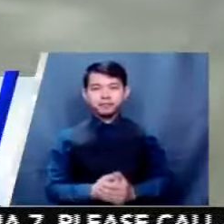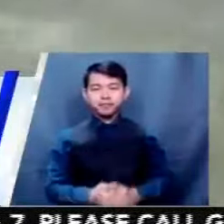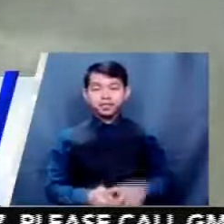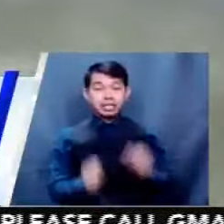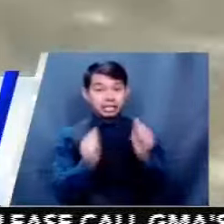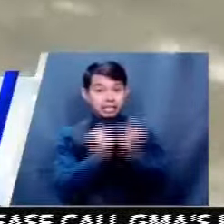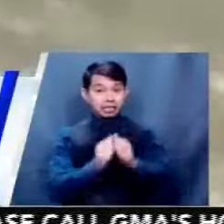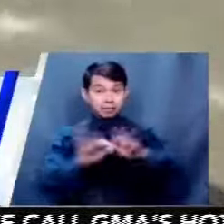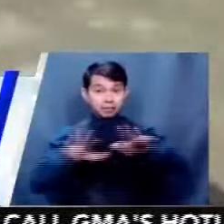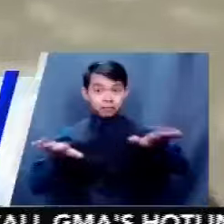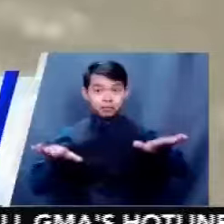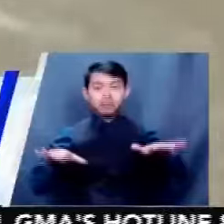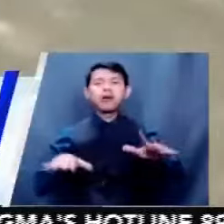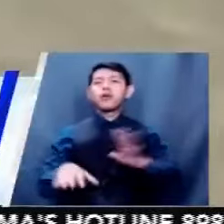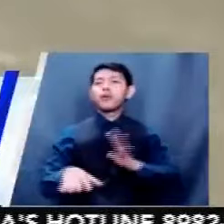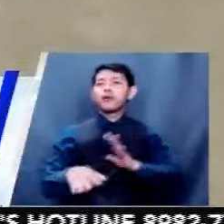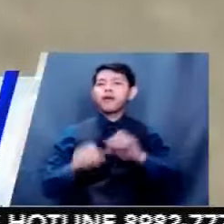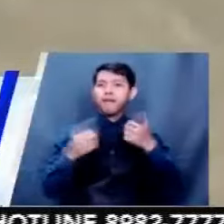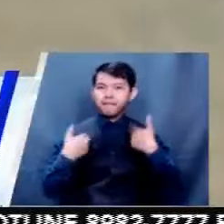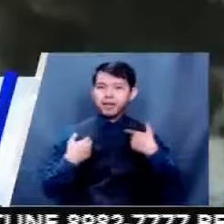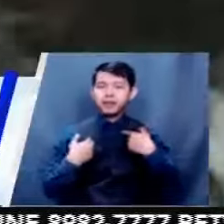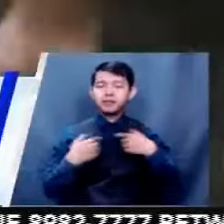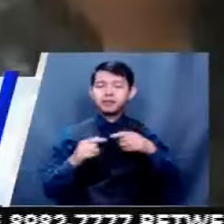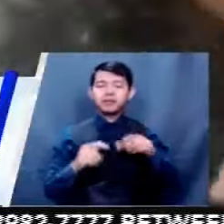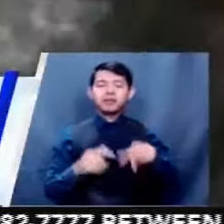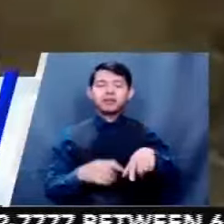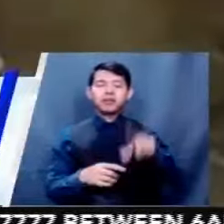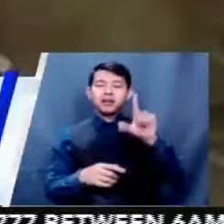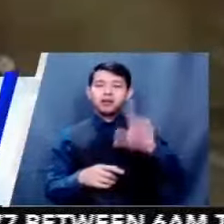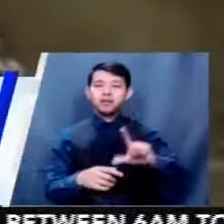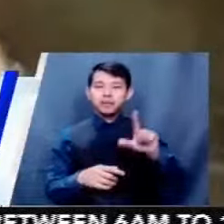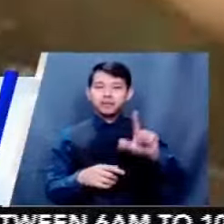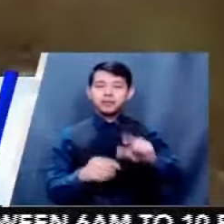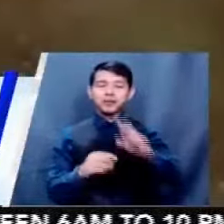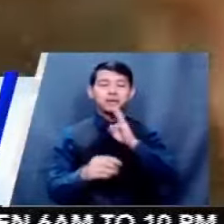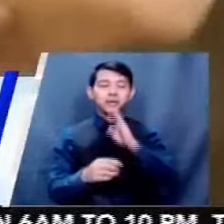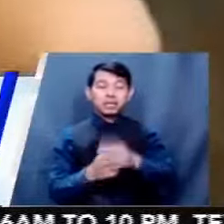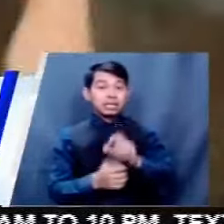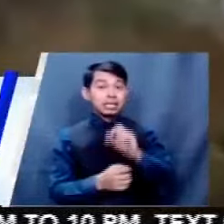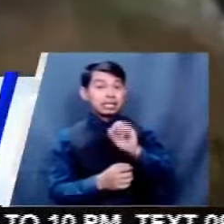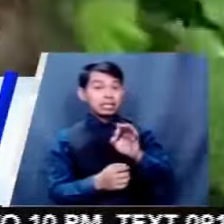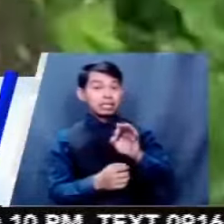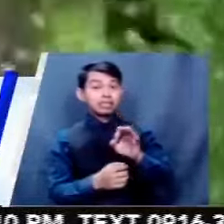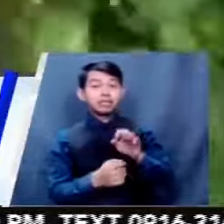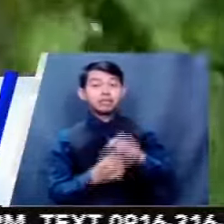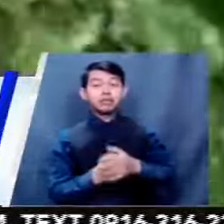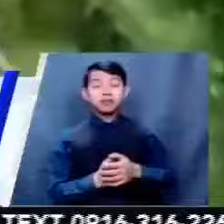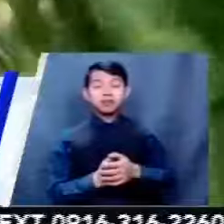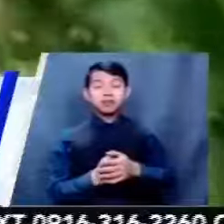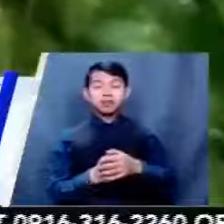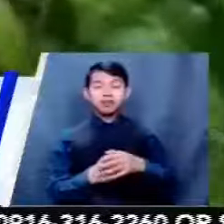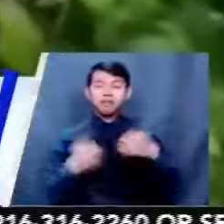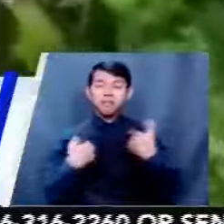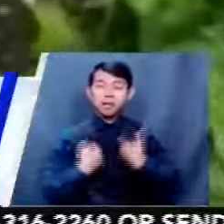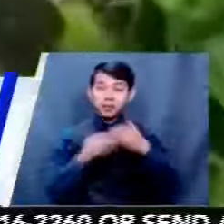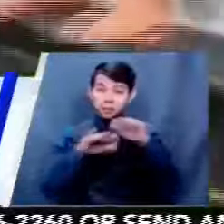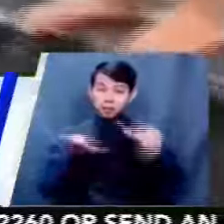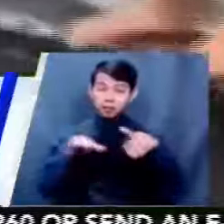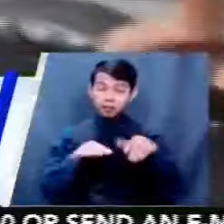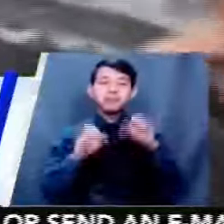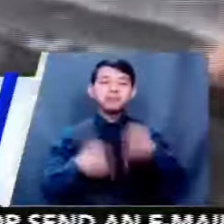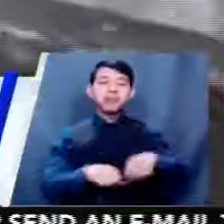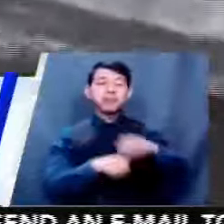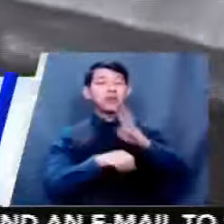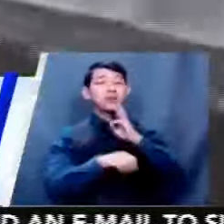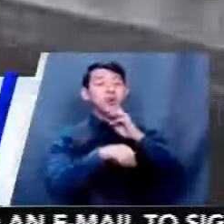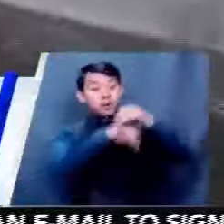parte naman ang spring kung pagod ng lumangoy Tambay muna rito sa manmade waterfalls at damhin